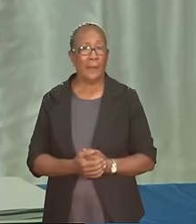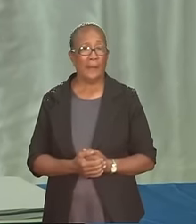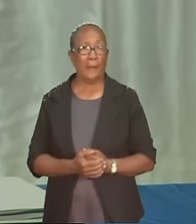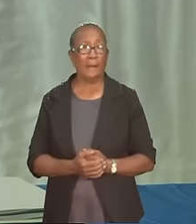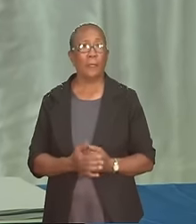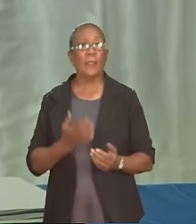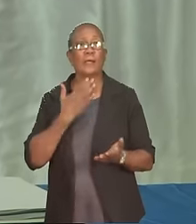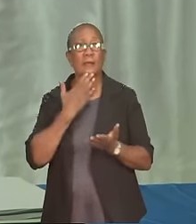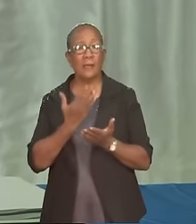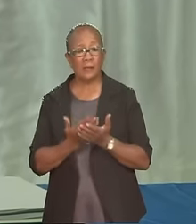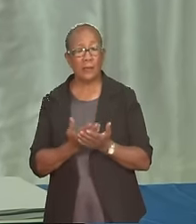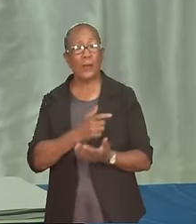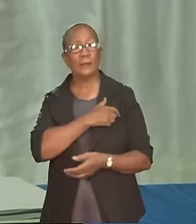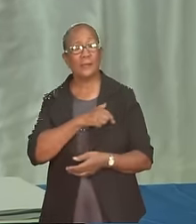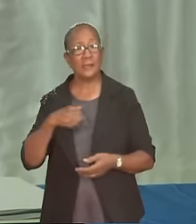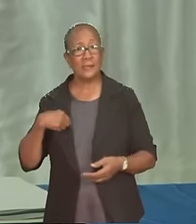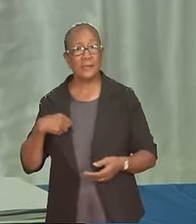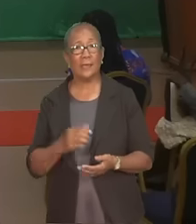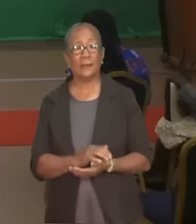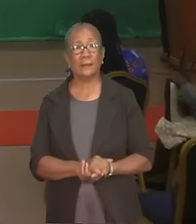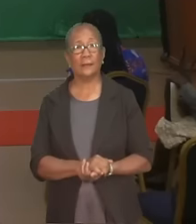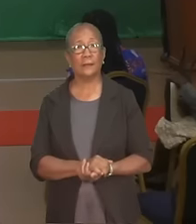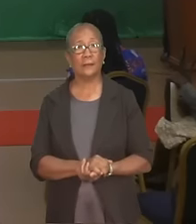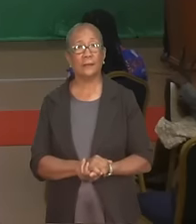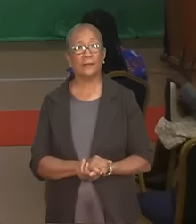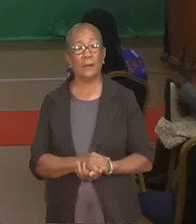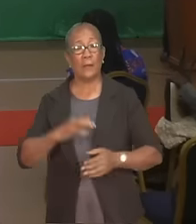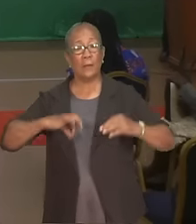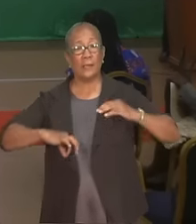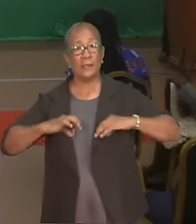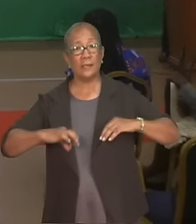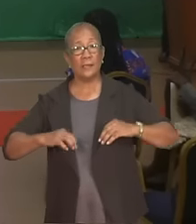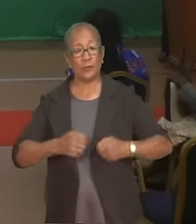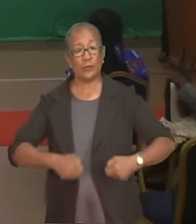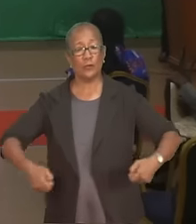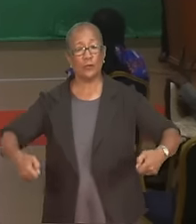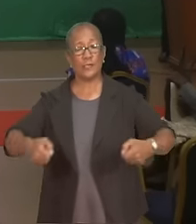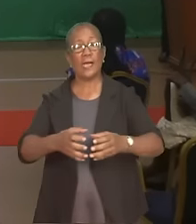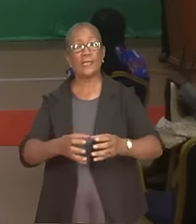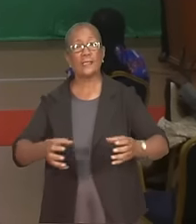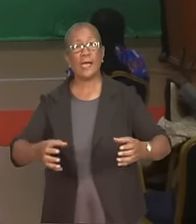Dank u wel, excellentie. De minister van Sosafo.